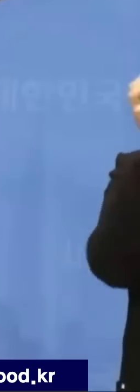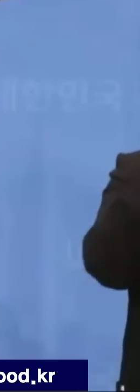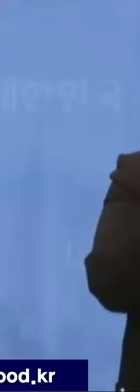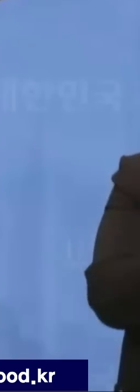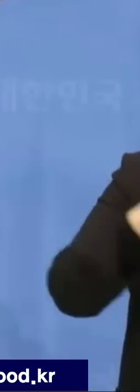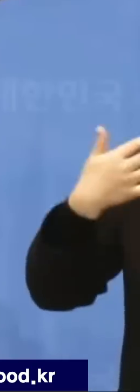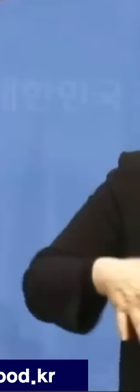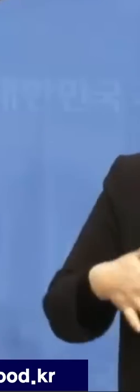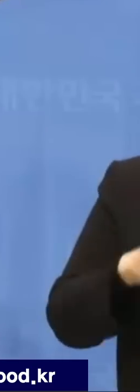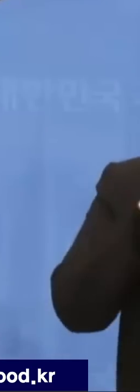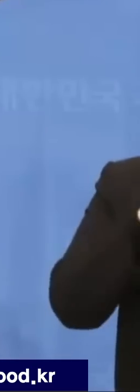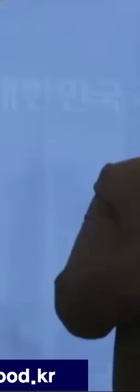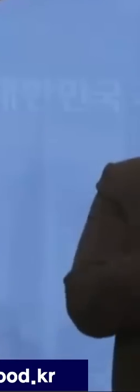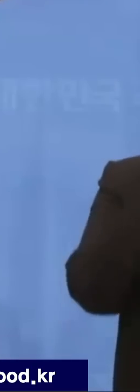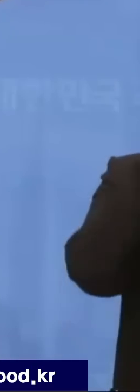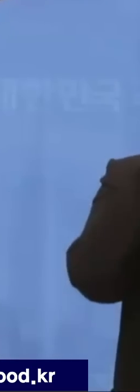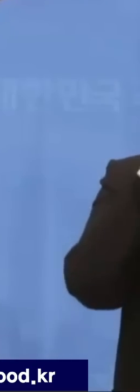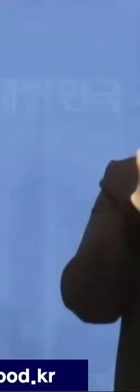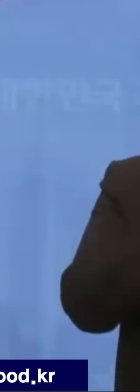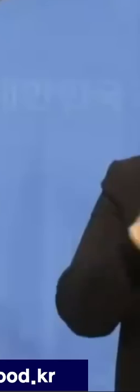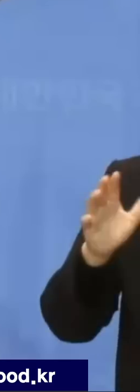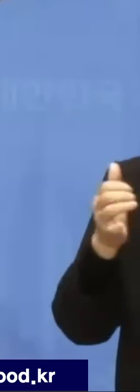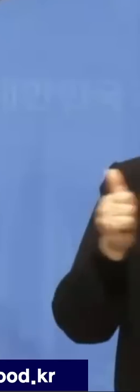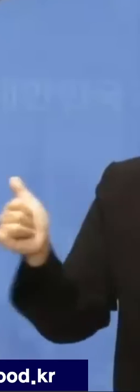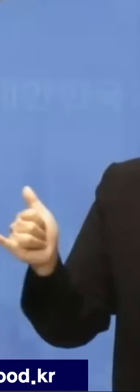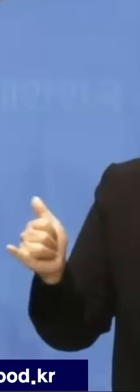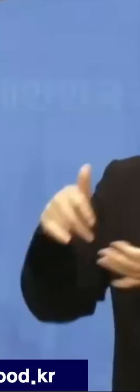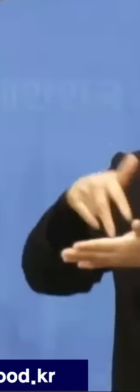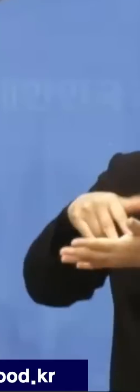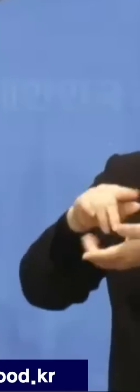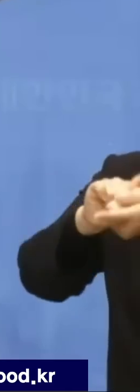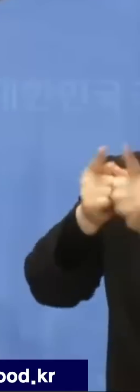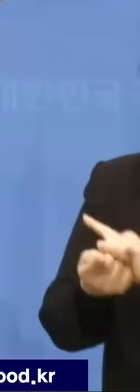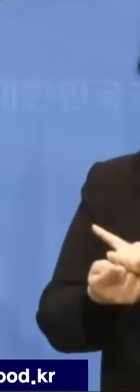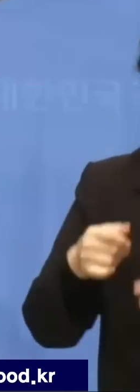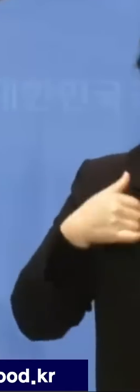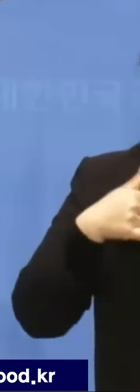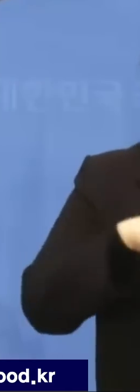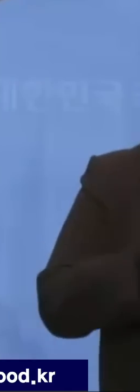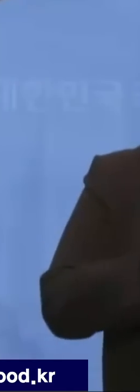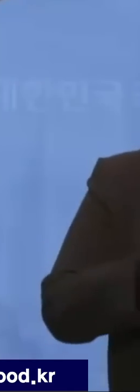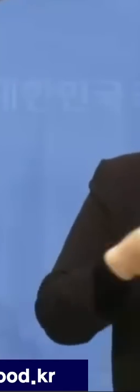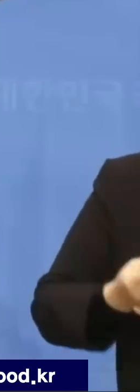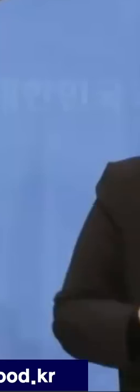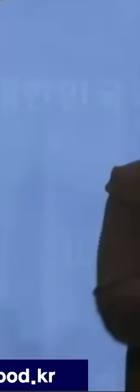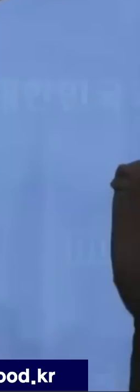말씀하고 계십니다. 그래서 국민들을 대신해서 오늘